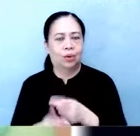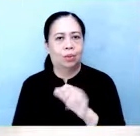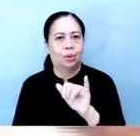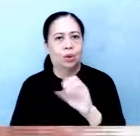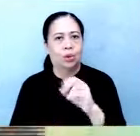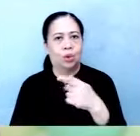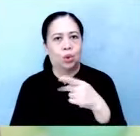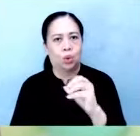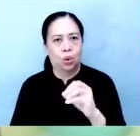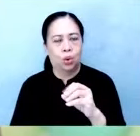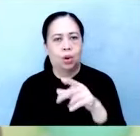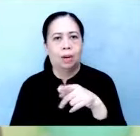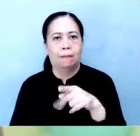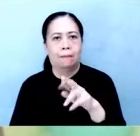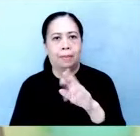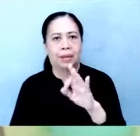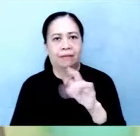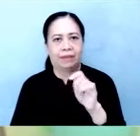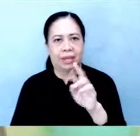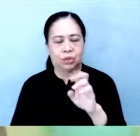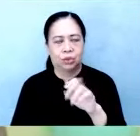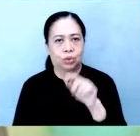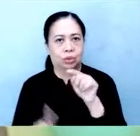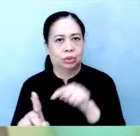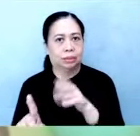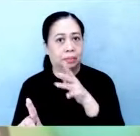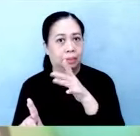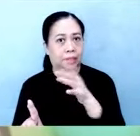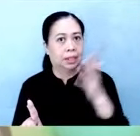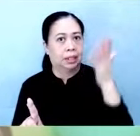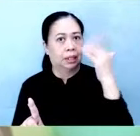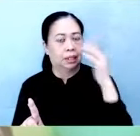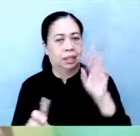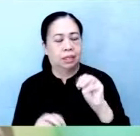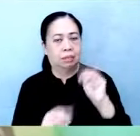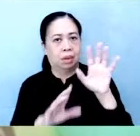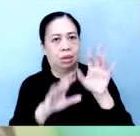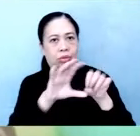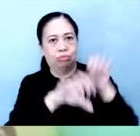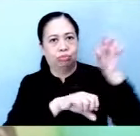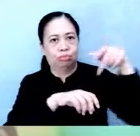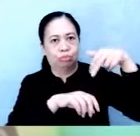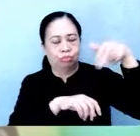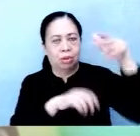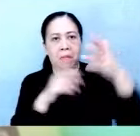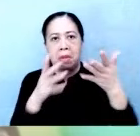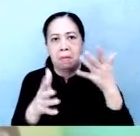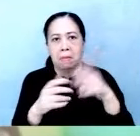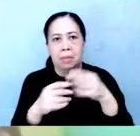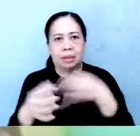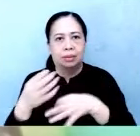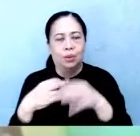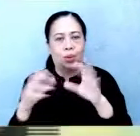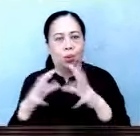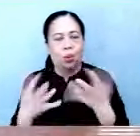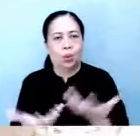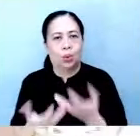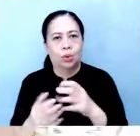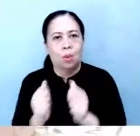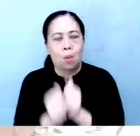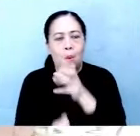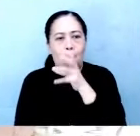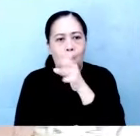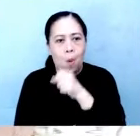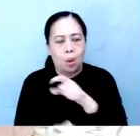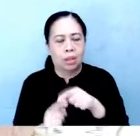Prefecture. Si Ituka ay isang ina at dating mountaineer. Siya ngayon ang posibleng pumalit sa world's oldest person na si